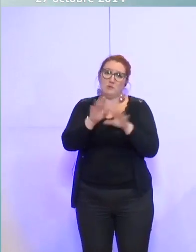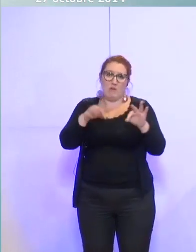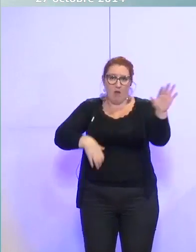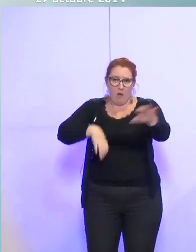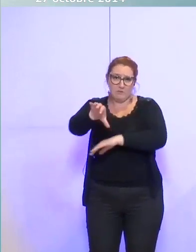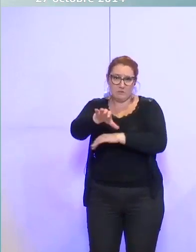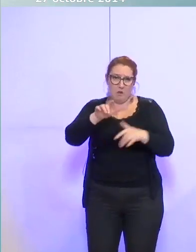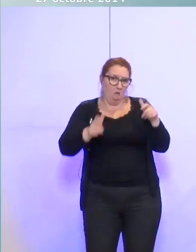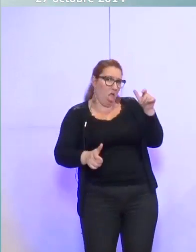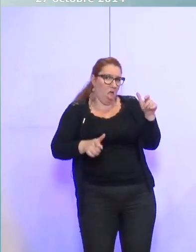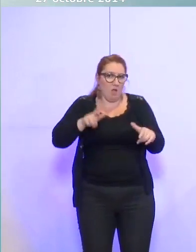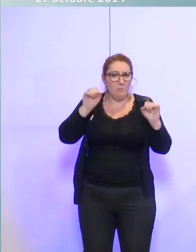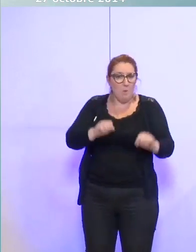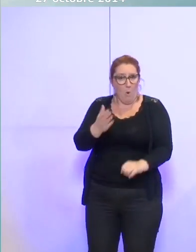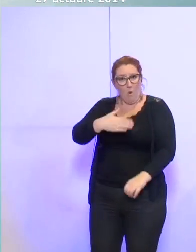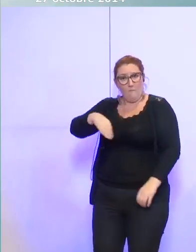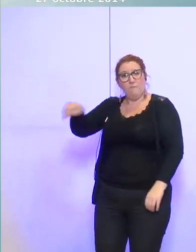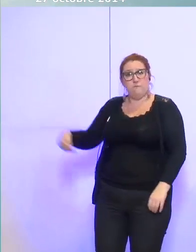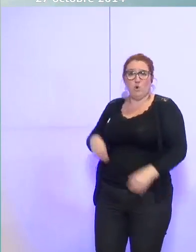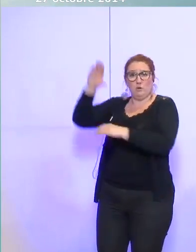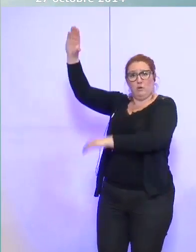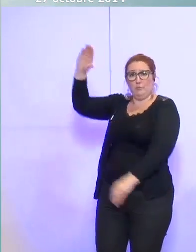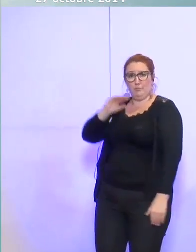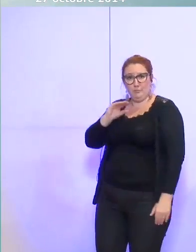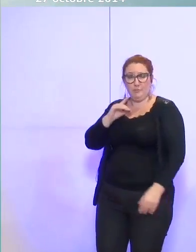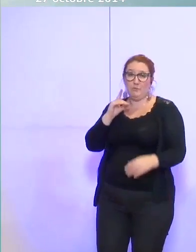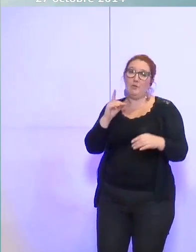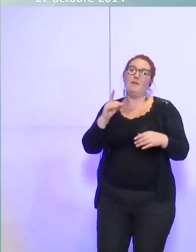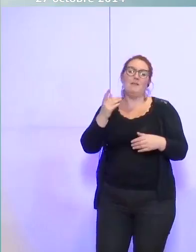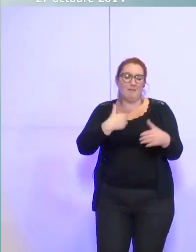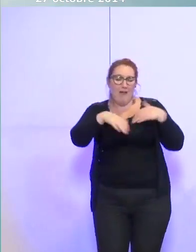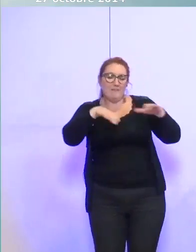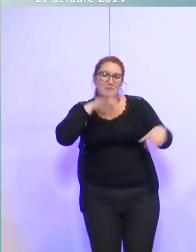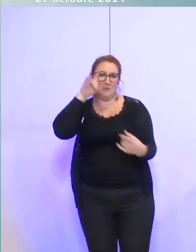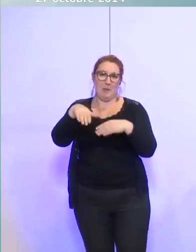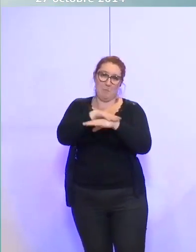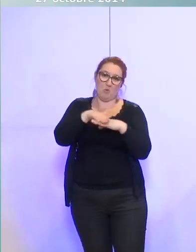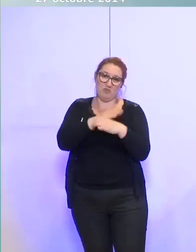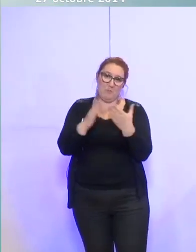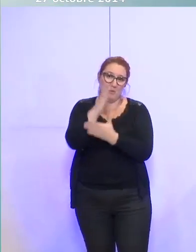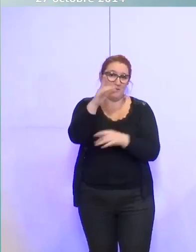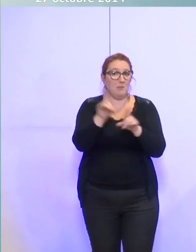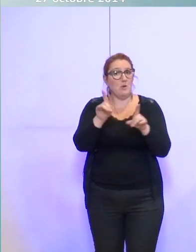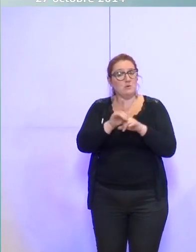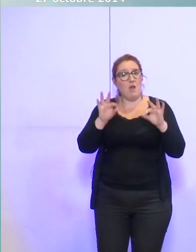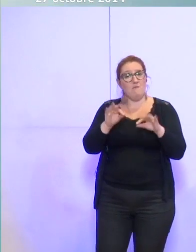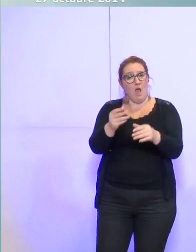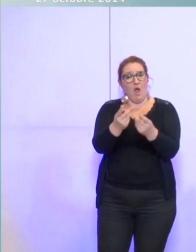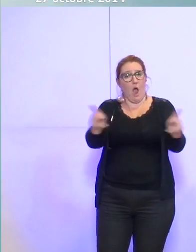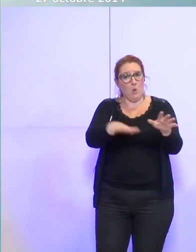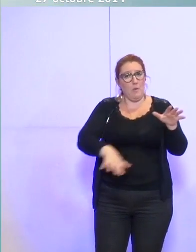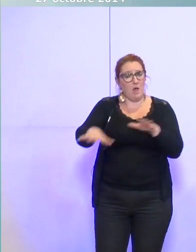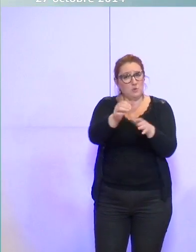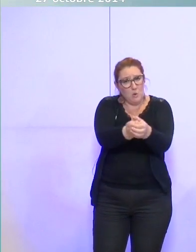d'investissement nécessaires pour les projets politiques, nécessaires également d'ailleurs pour le développement économique de l'agglomération. Le vœu